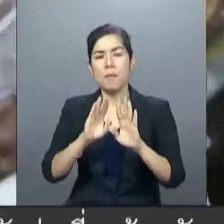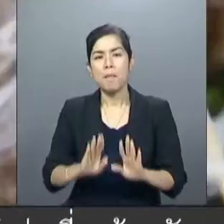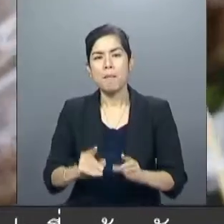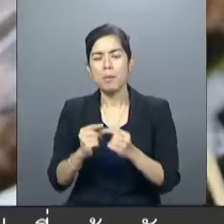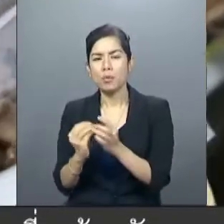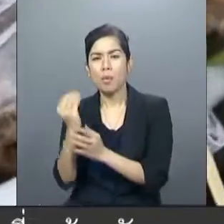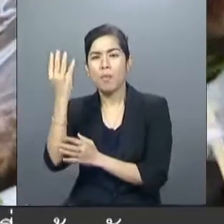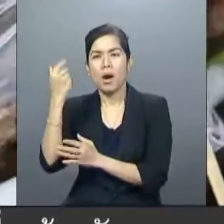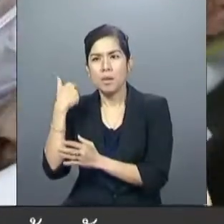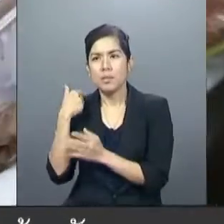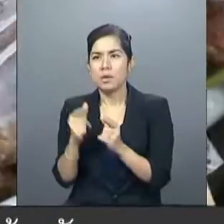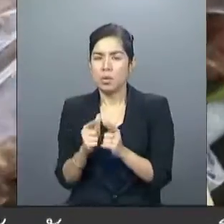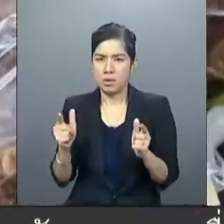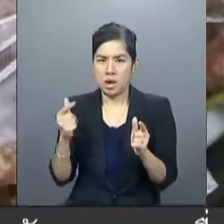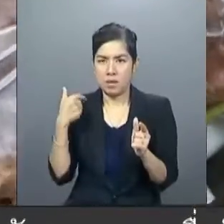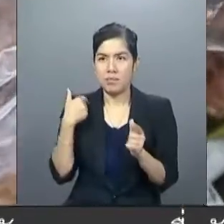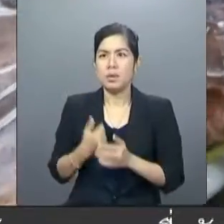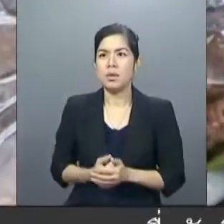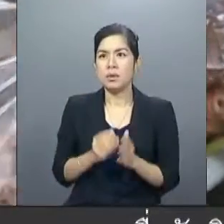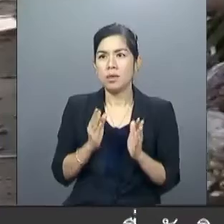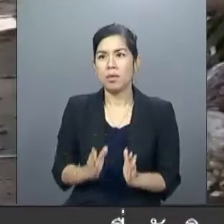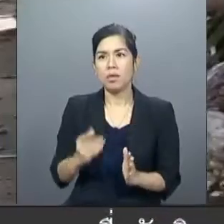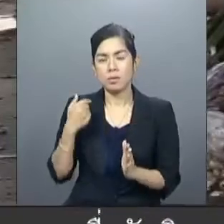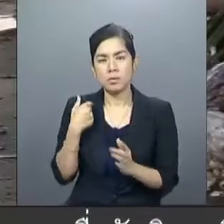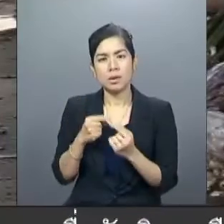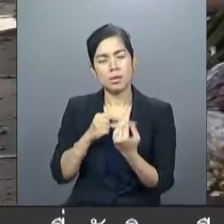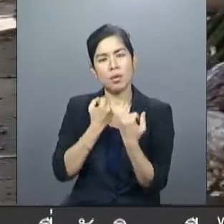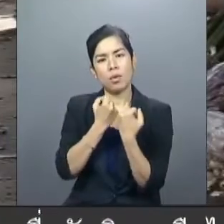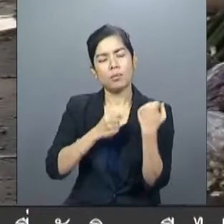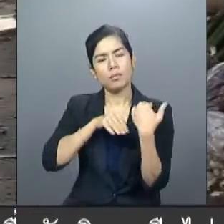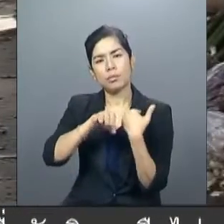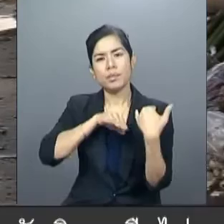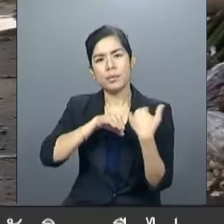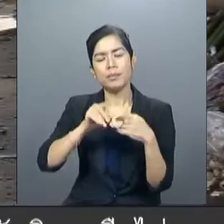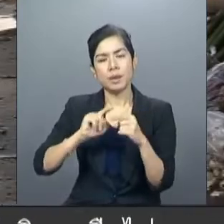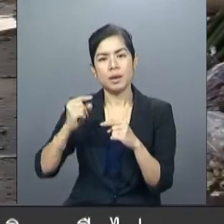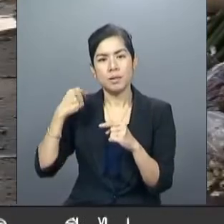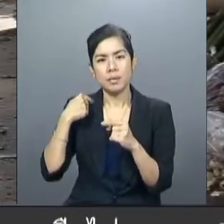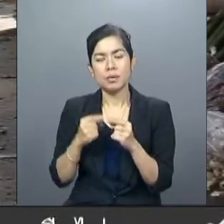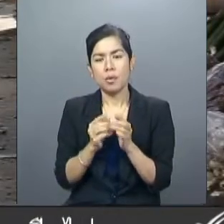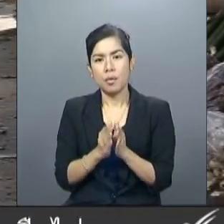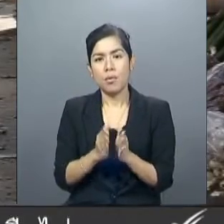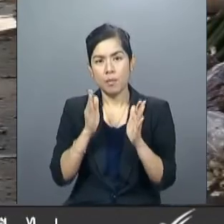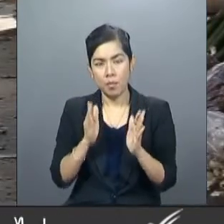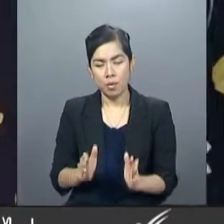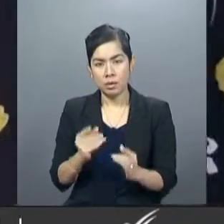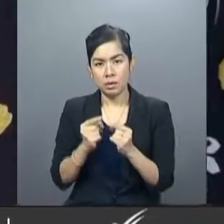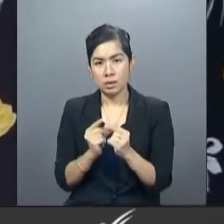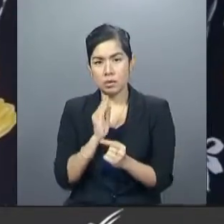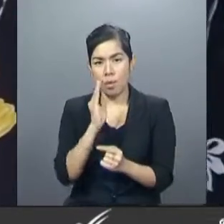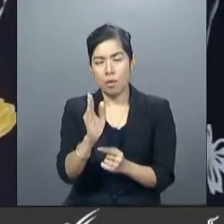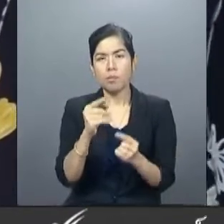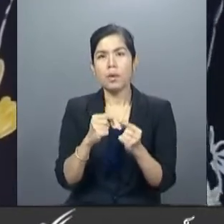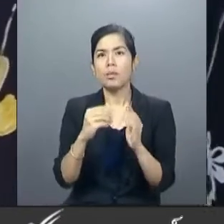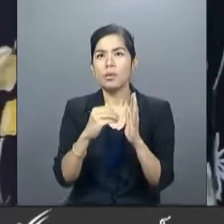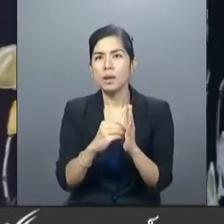ที่ใช้เส้นทางสัญจรตามเส้นทางศรีสะเกษอุบลหรือผู้คนที่เดินทางไปกรุงเทพมหานครก็จะมาจ